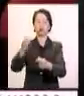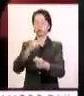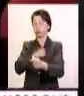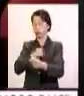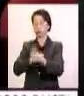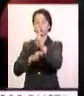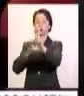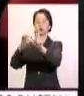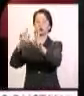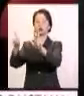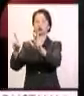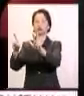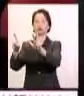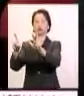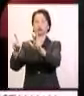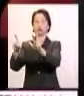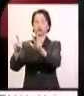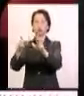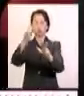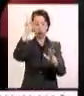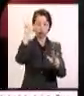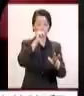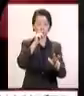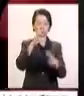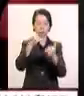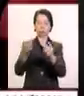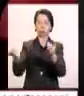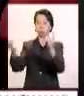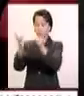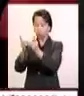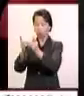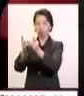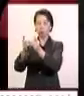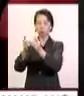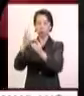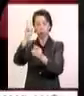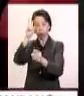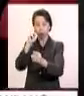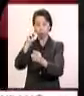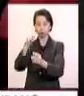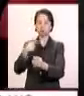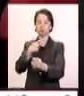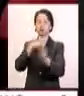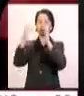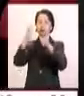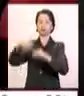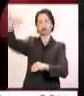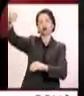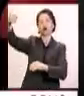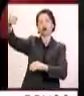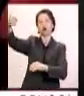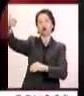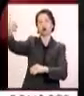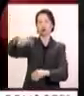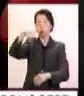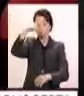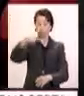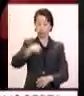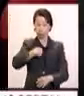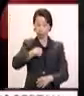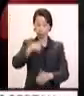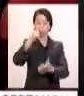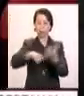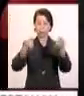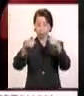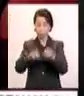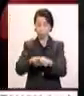3-1 dan kita jumpa balik Vietnam di final dan kita menang. Jadi untuk saya, apa yang